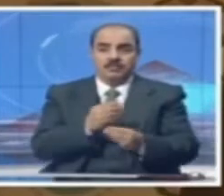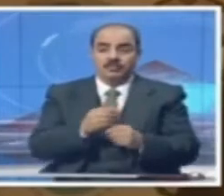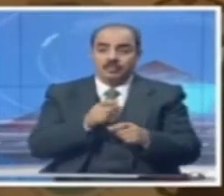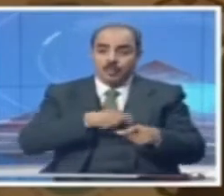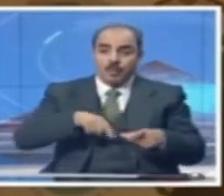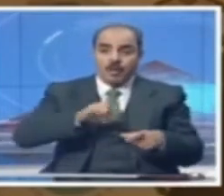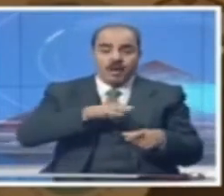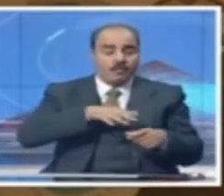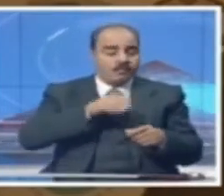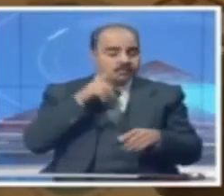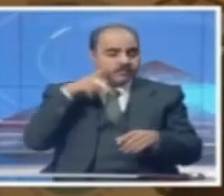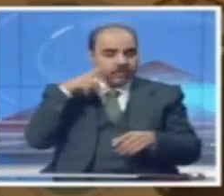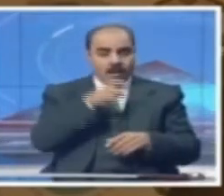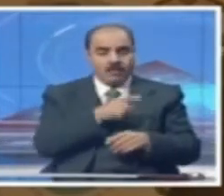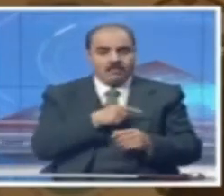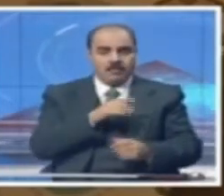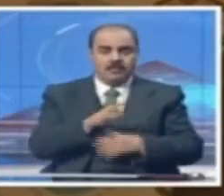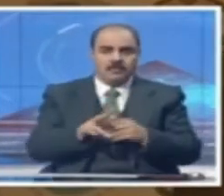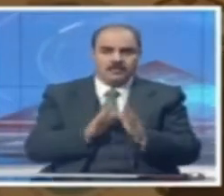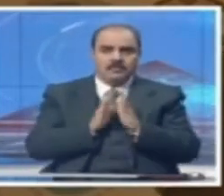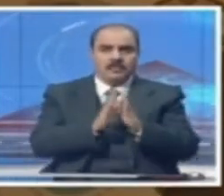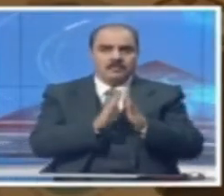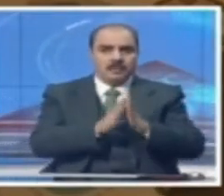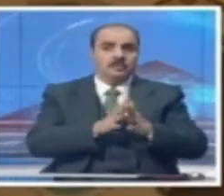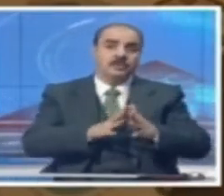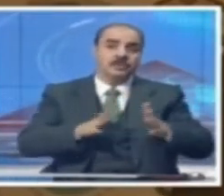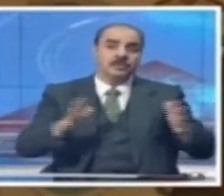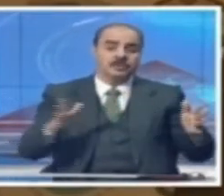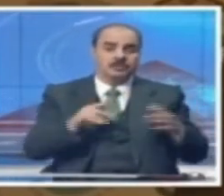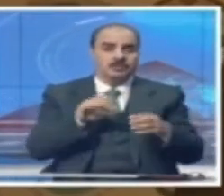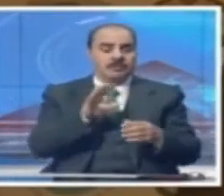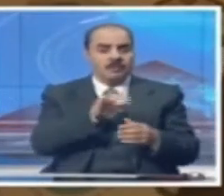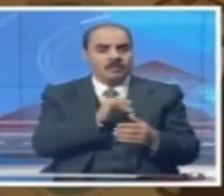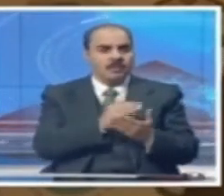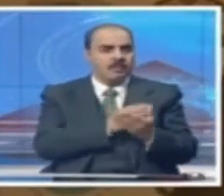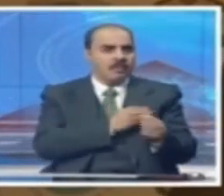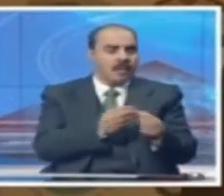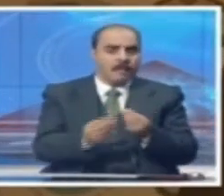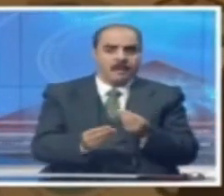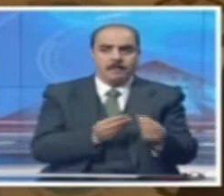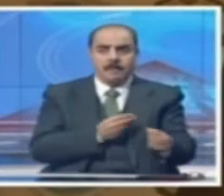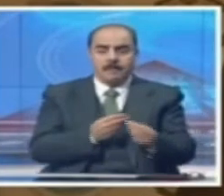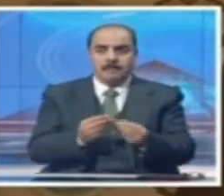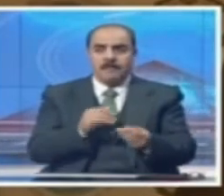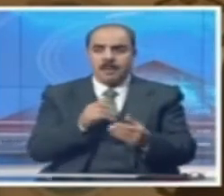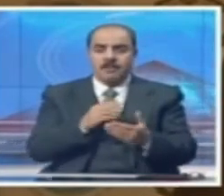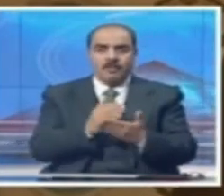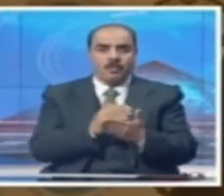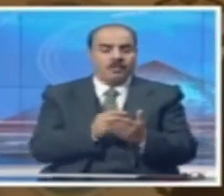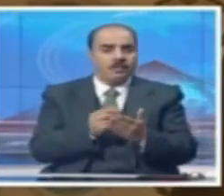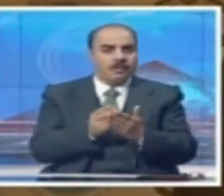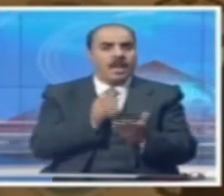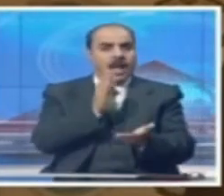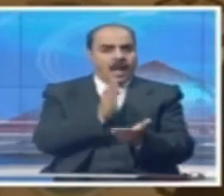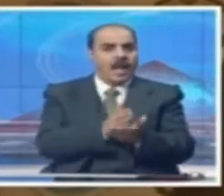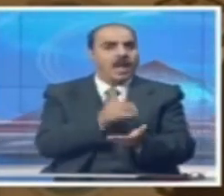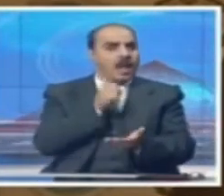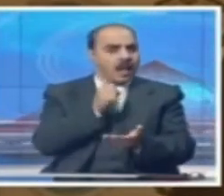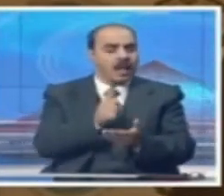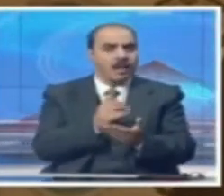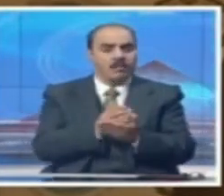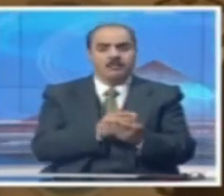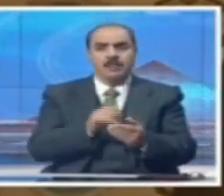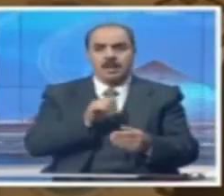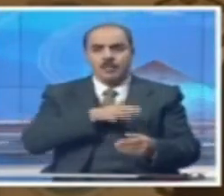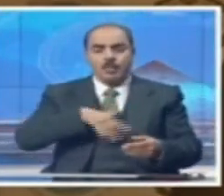المنطقة العربية وتصاعد العديد من القضايا، يبرز دور المنظمات المدنية في دعم القضايا العربية وحقوق الإنسان، ليأتي دور